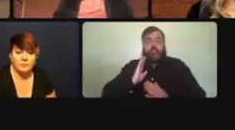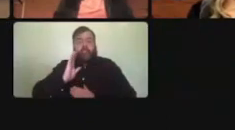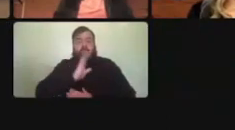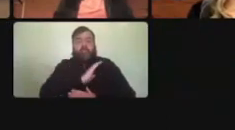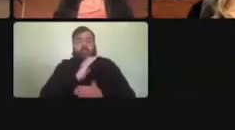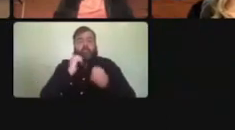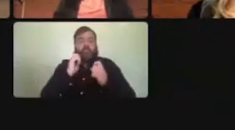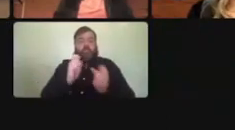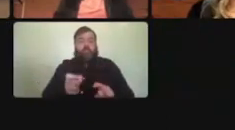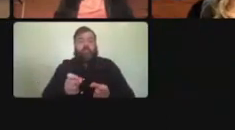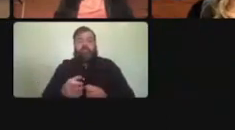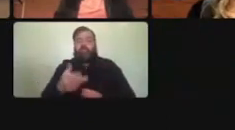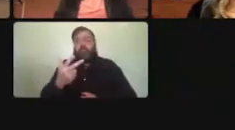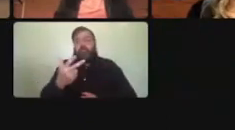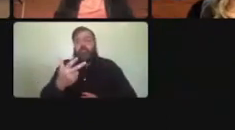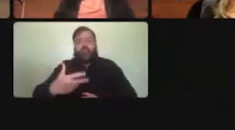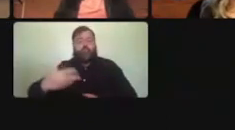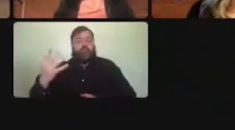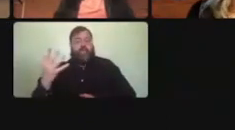tutaitaka